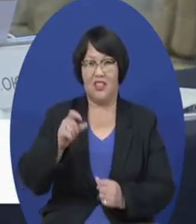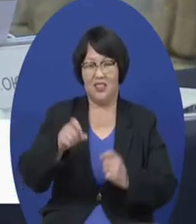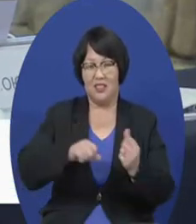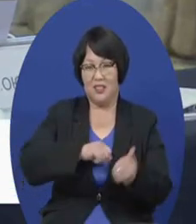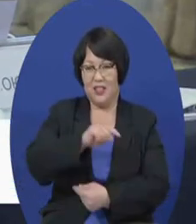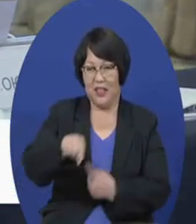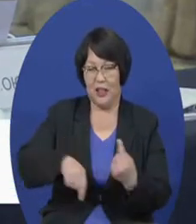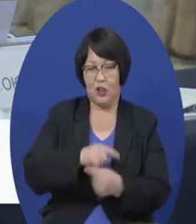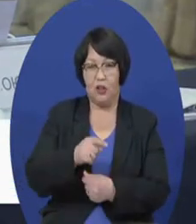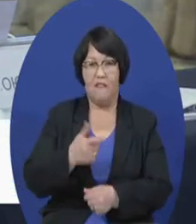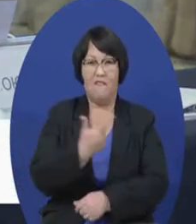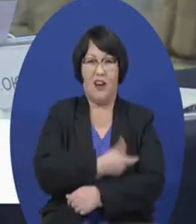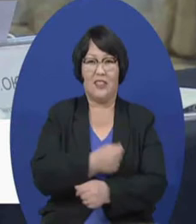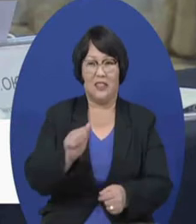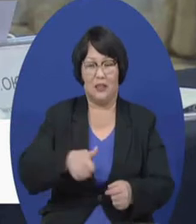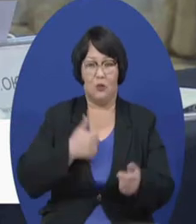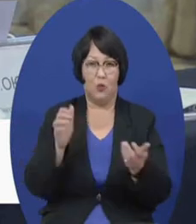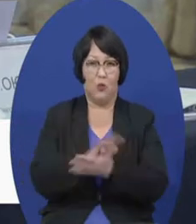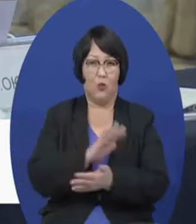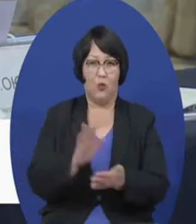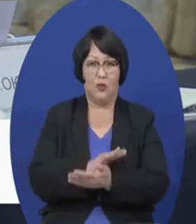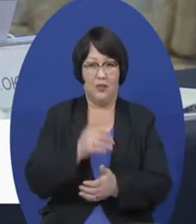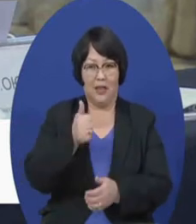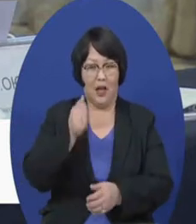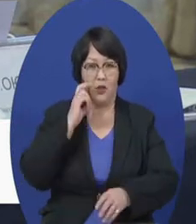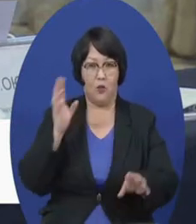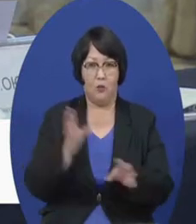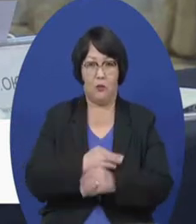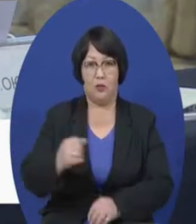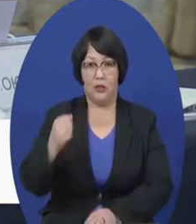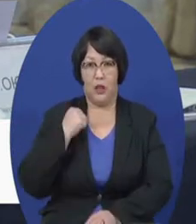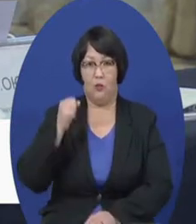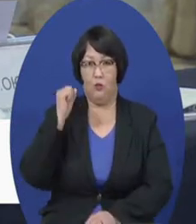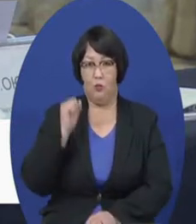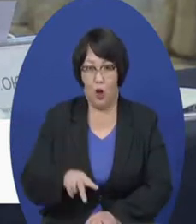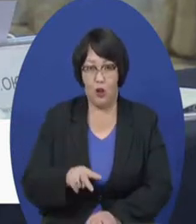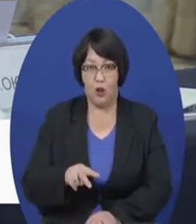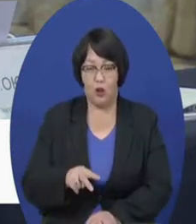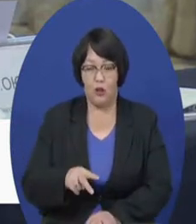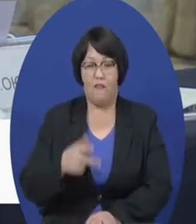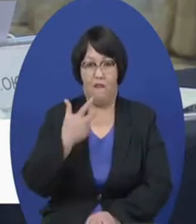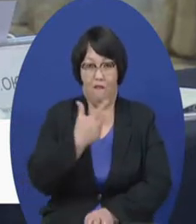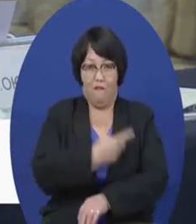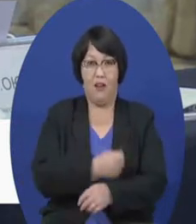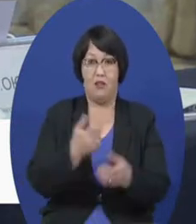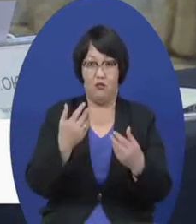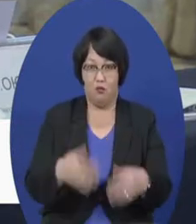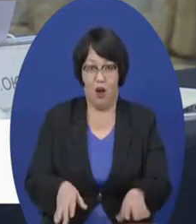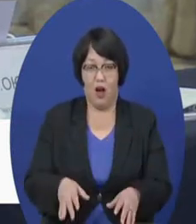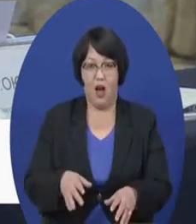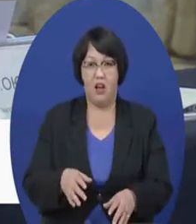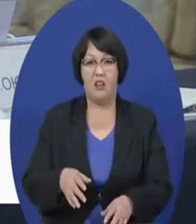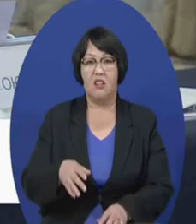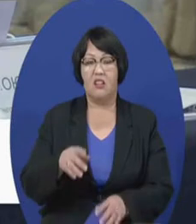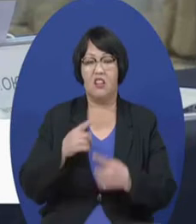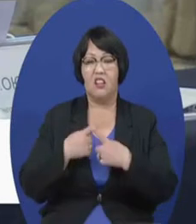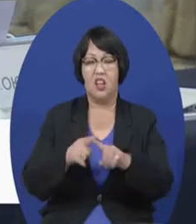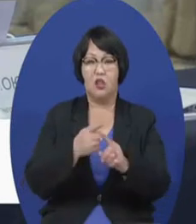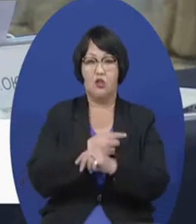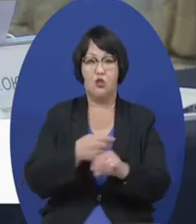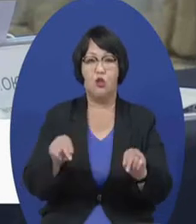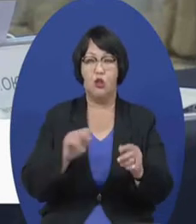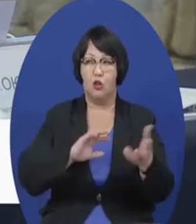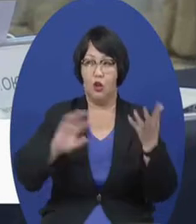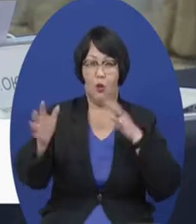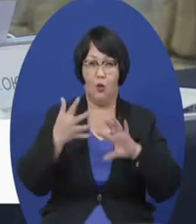вакцины шилжих ажлыг зохион байгуулж чадвал за вакцинжуулсан иргэдэд хил нээлттэй байх асуудлыг бид нэр 5